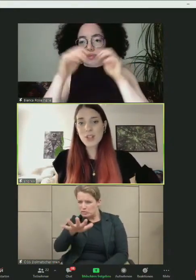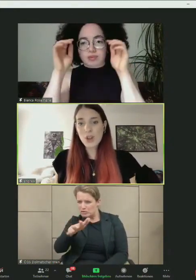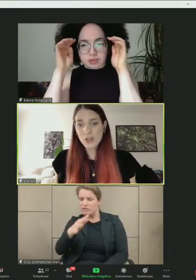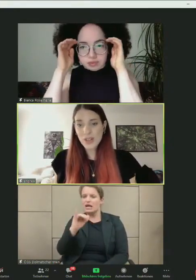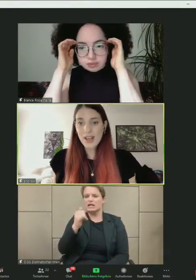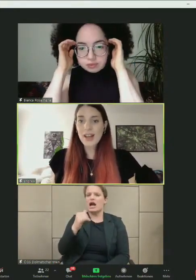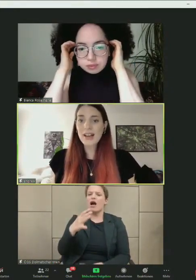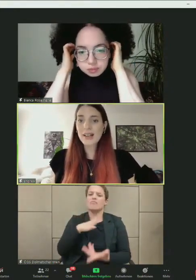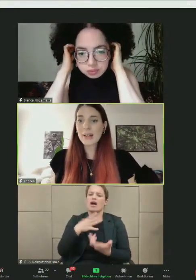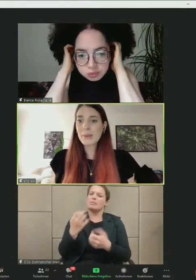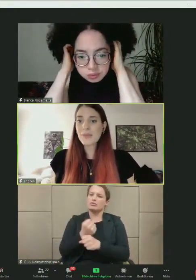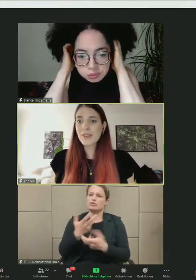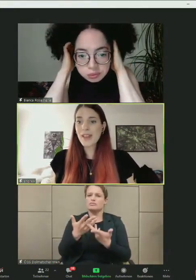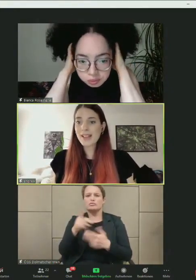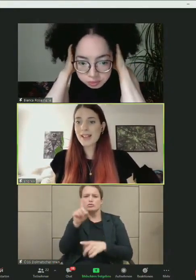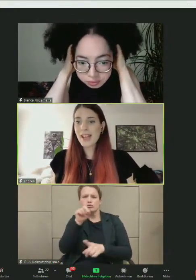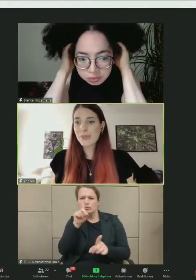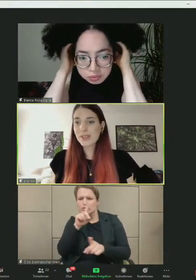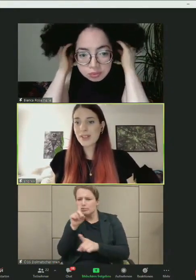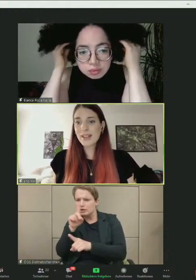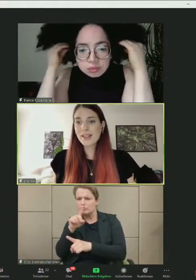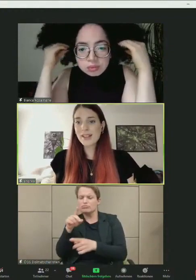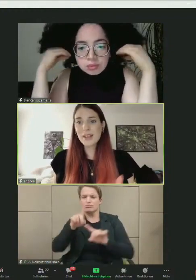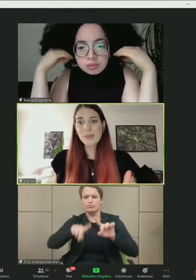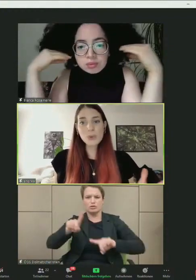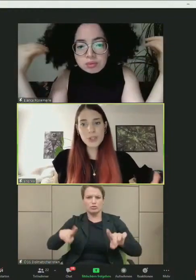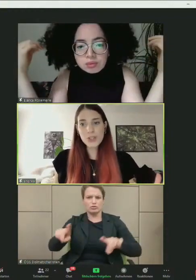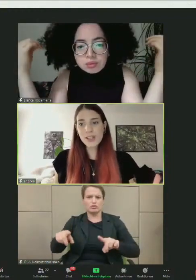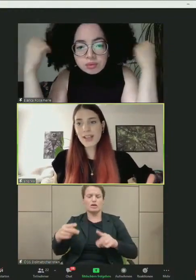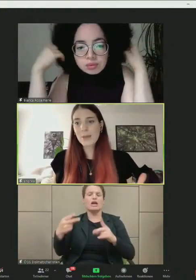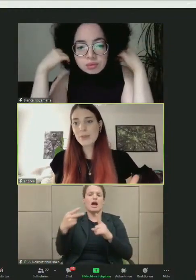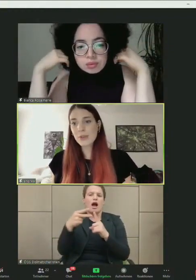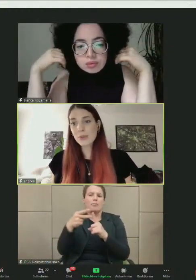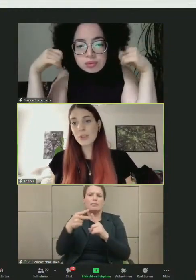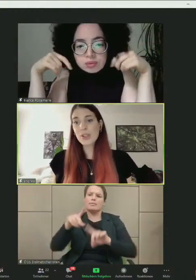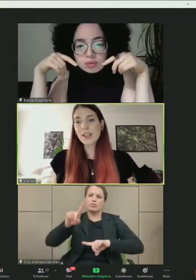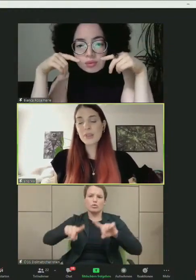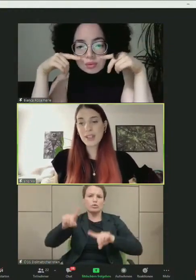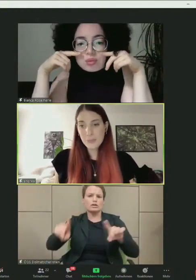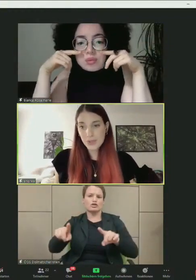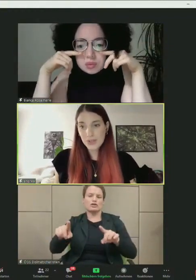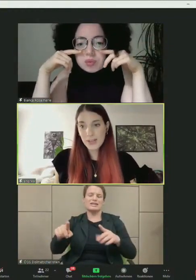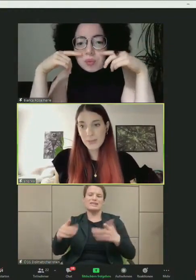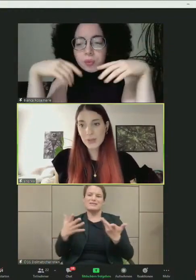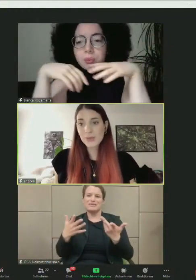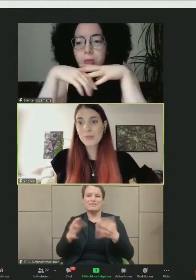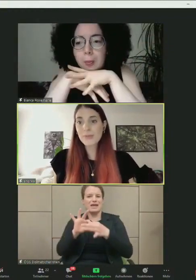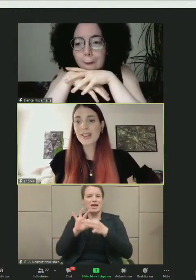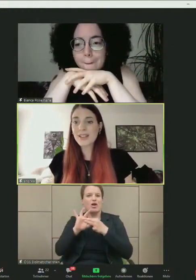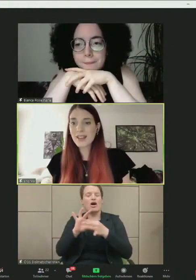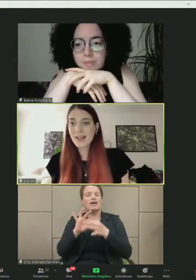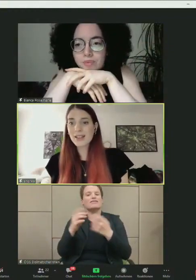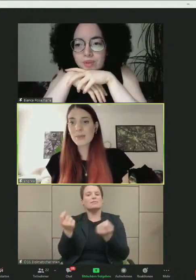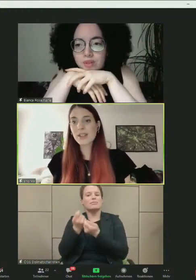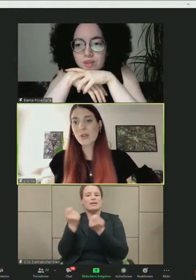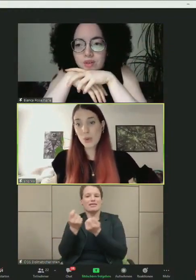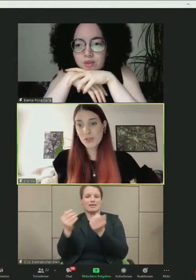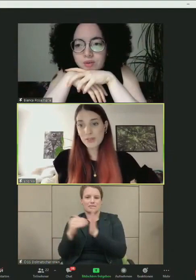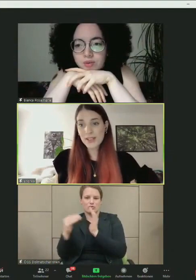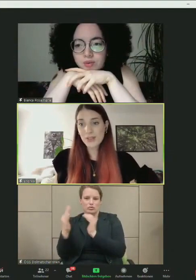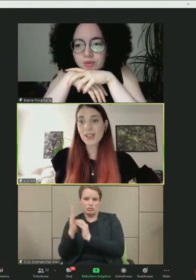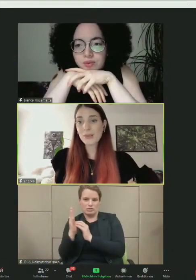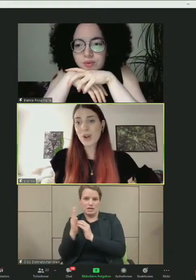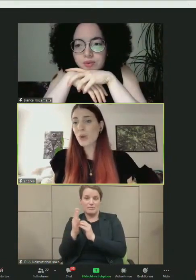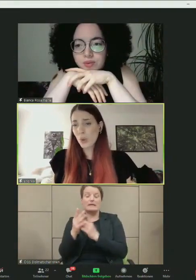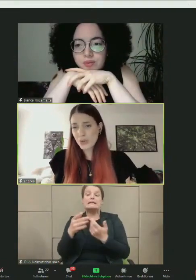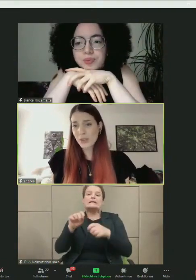bisschen schauen, weil diese Apps, es gibt unterschiedliche Apps für unterschiedliche Betriebssysteme und manche sind gratis, manche kosten